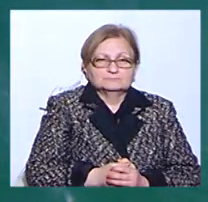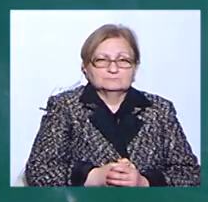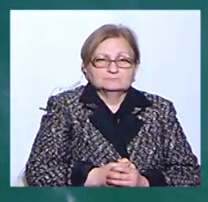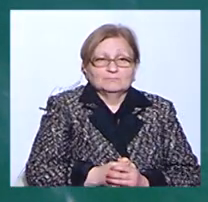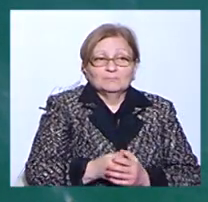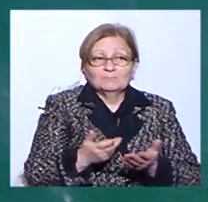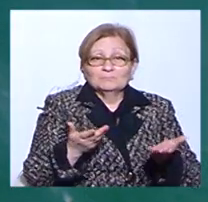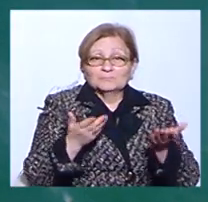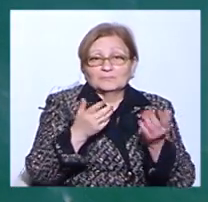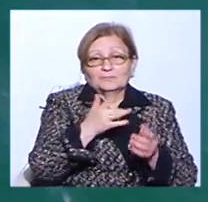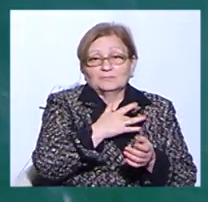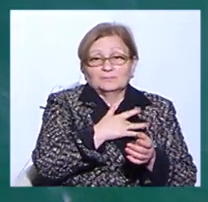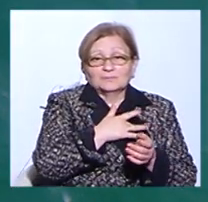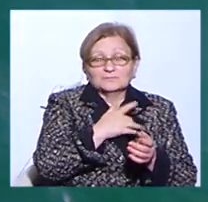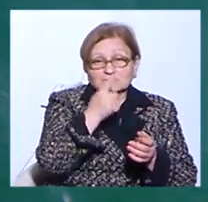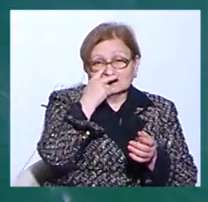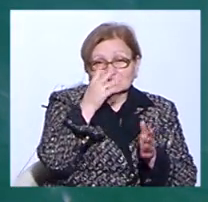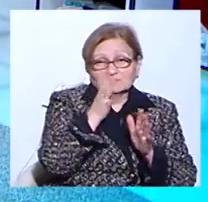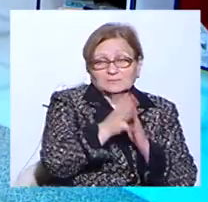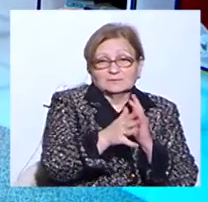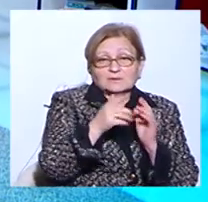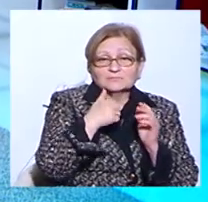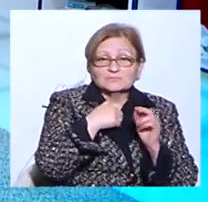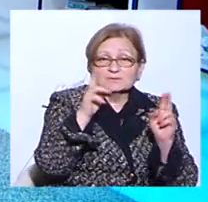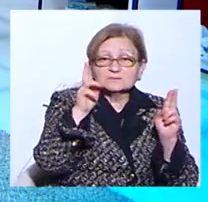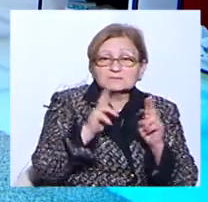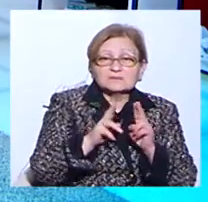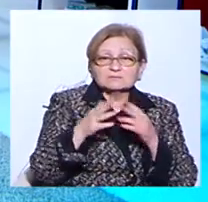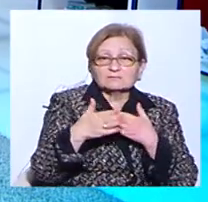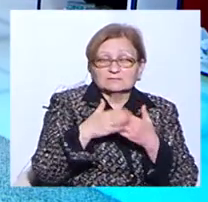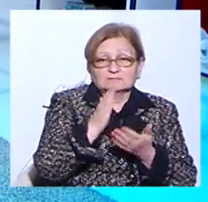უკვე სადღაც მივედი მე იმ წესის დადგენასთან, თუ